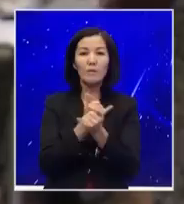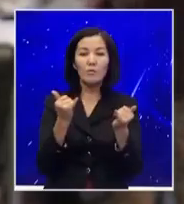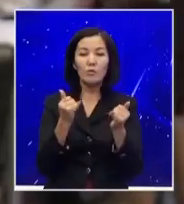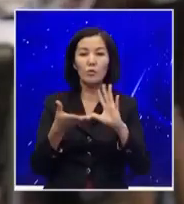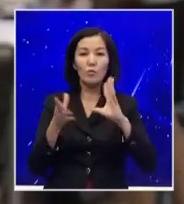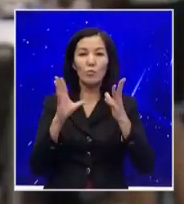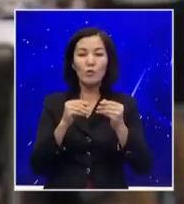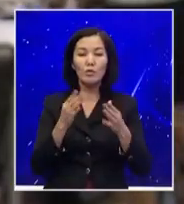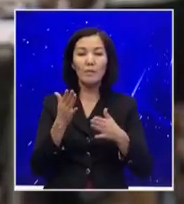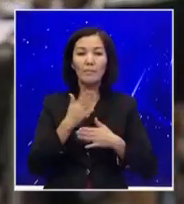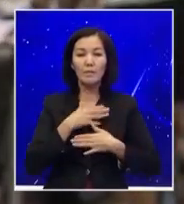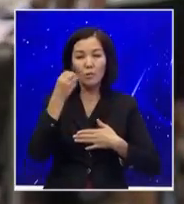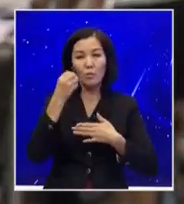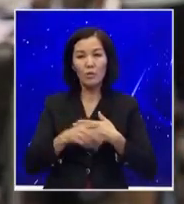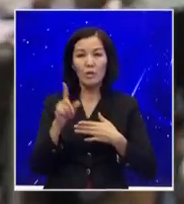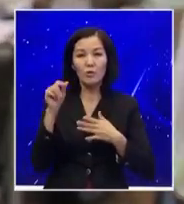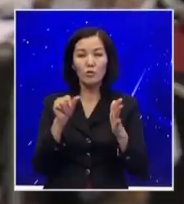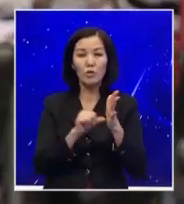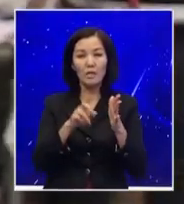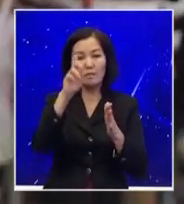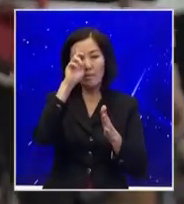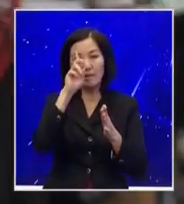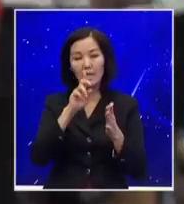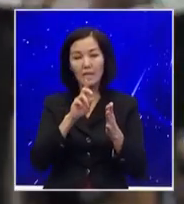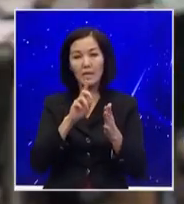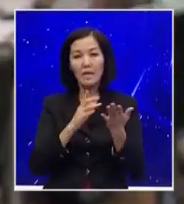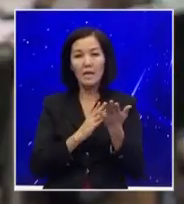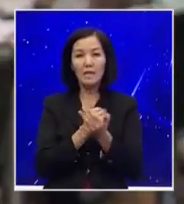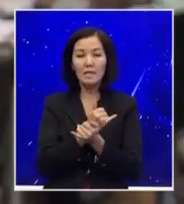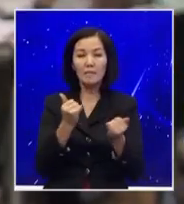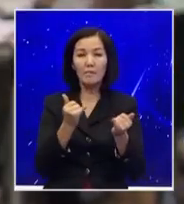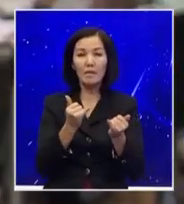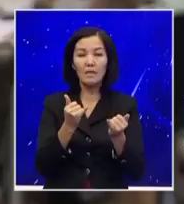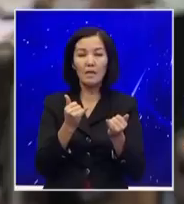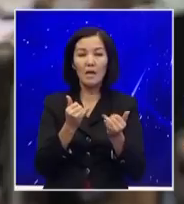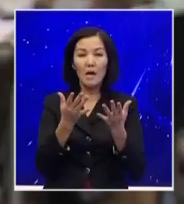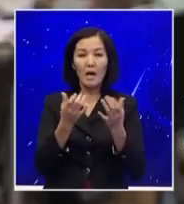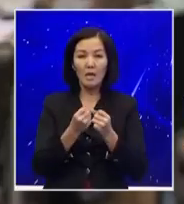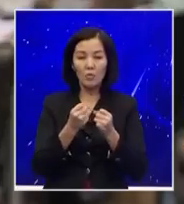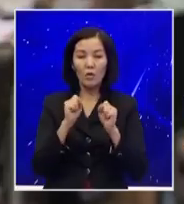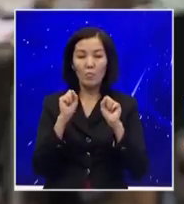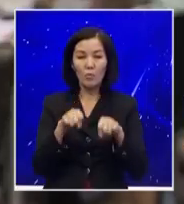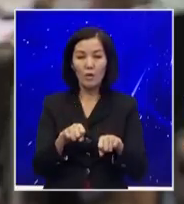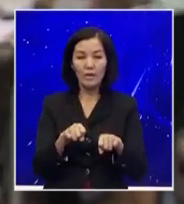біздің орталық 106 мемлекеттік қызмет көрсетіп отыр. Қағаз жүзінде барлығы орталықтан